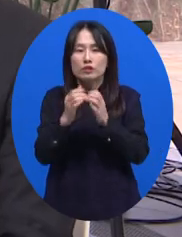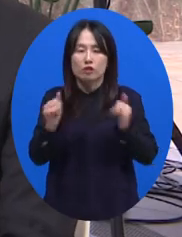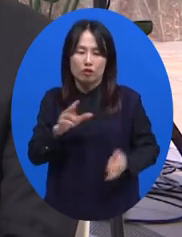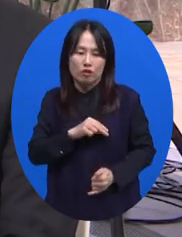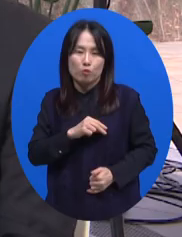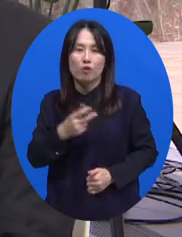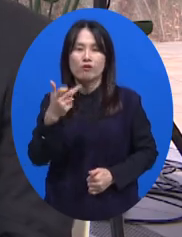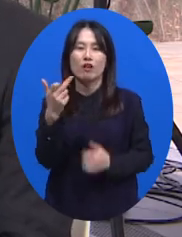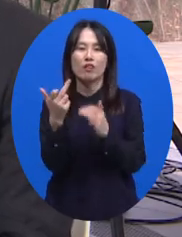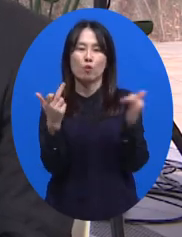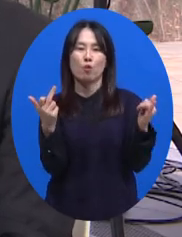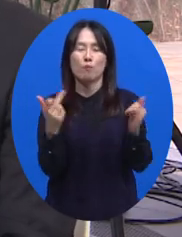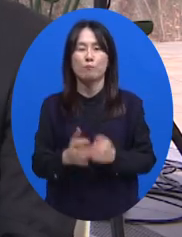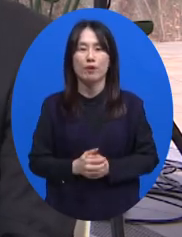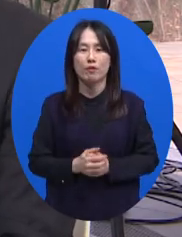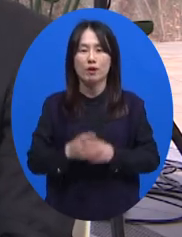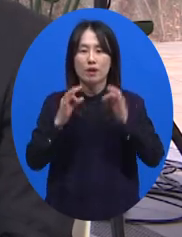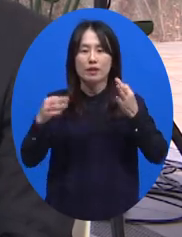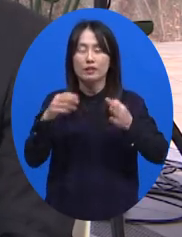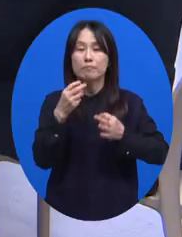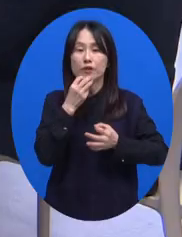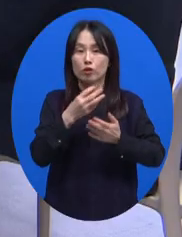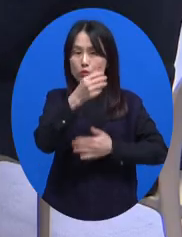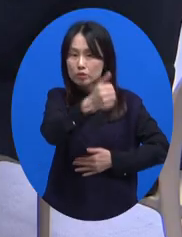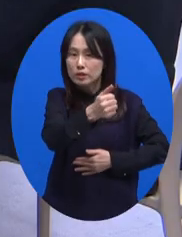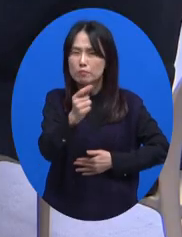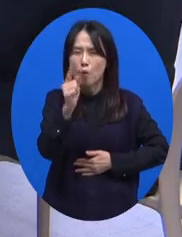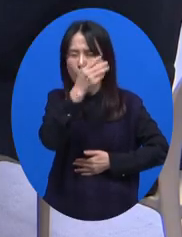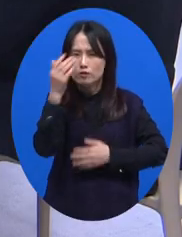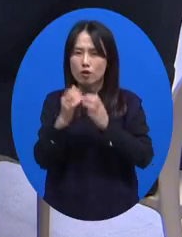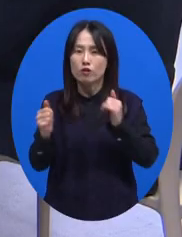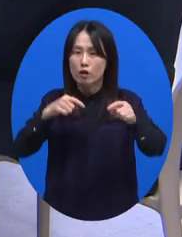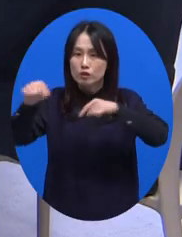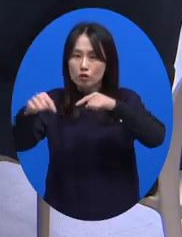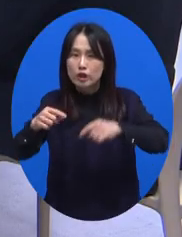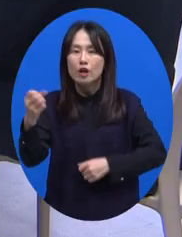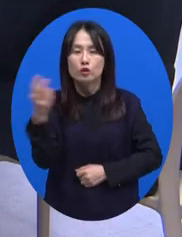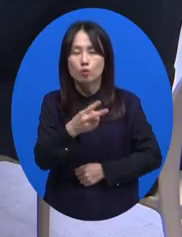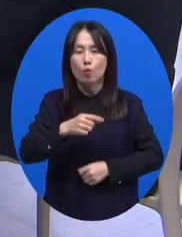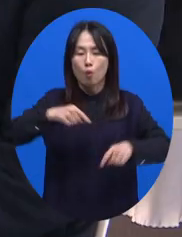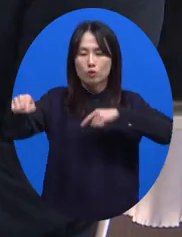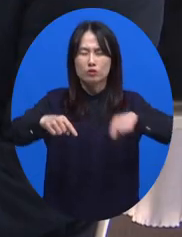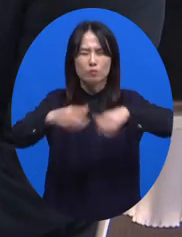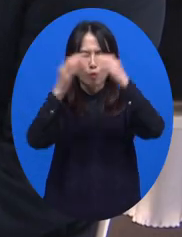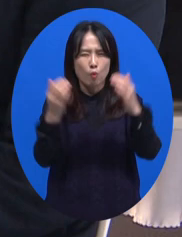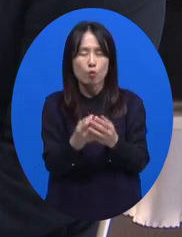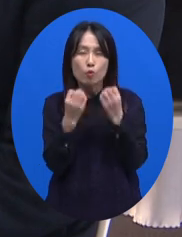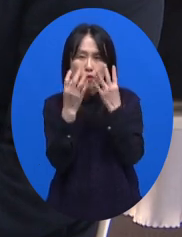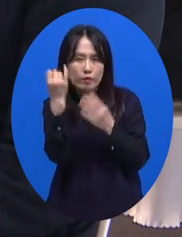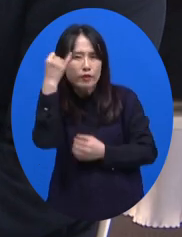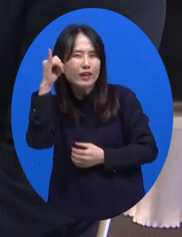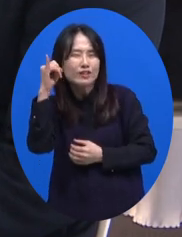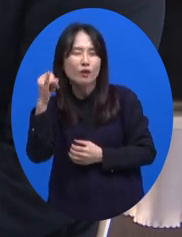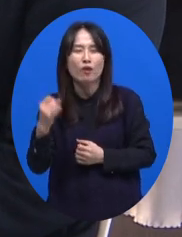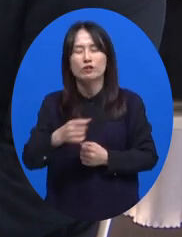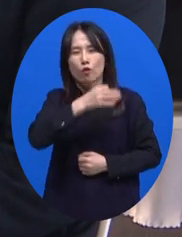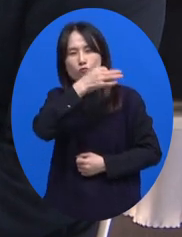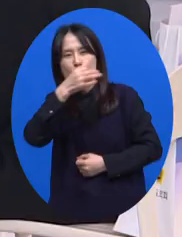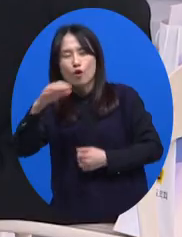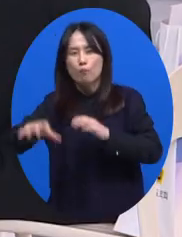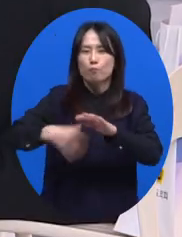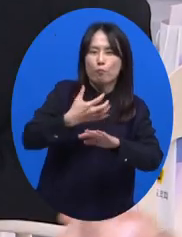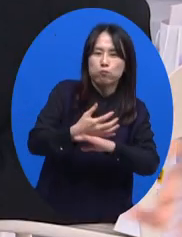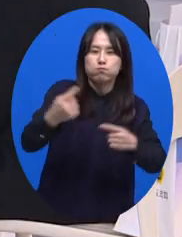청년의원 17명. 김동연 경기도지사는 청년 정책뿐만 아니라 도정 전반의 신선한 아이디어로 유쾌한